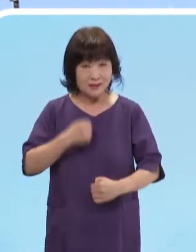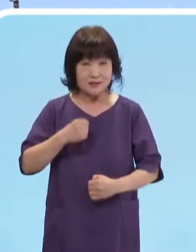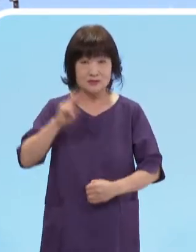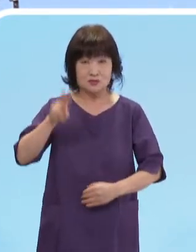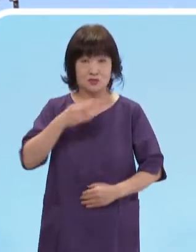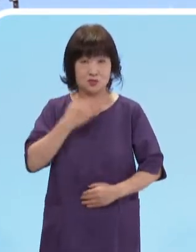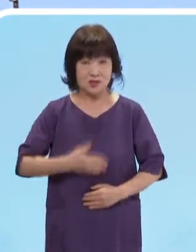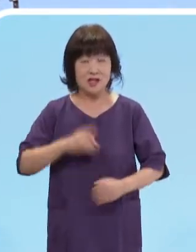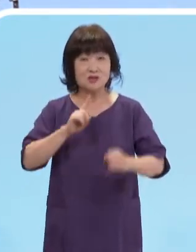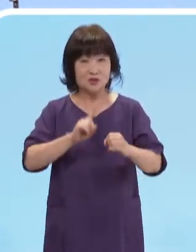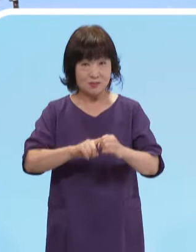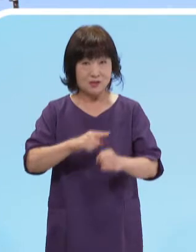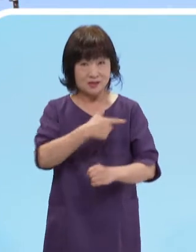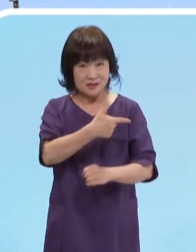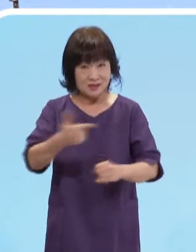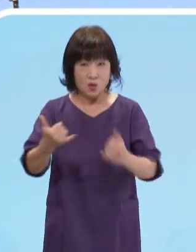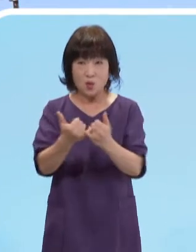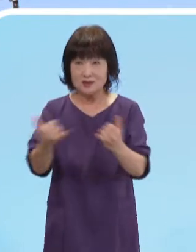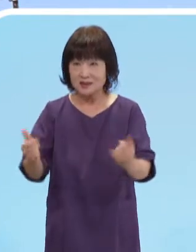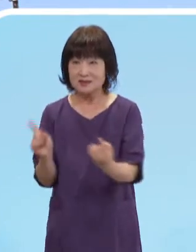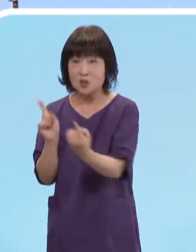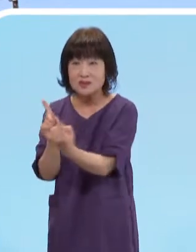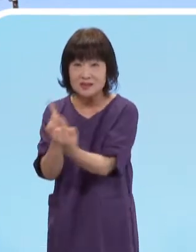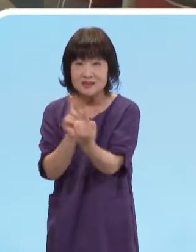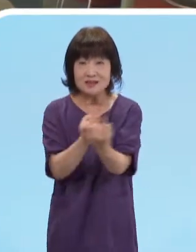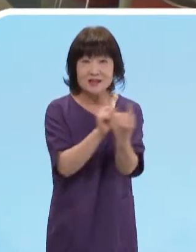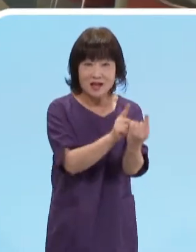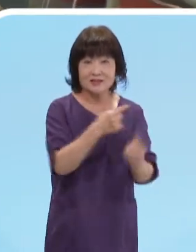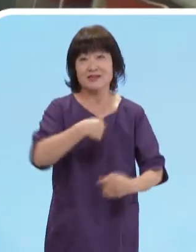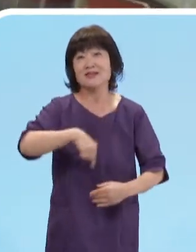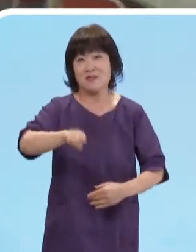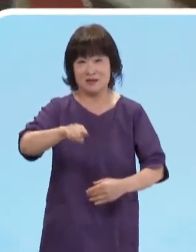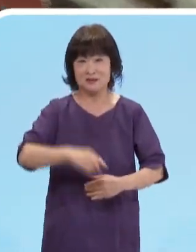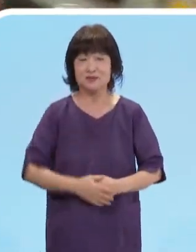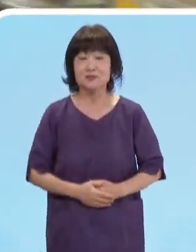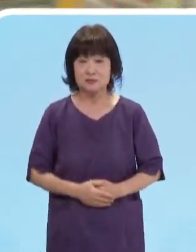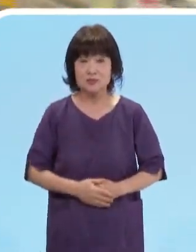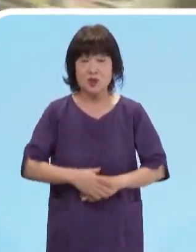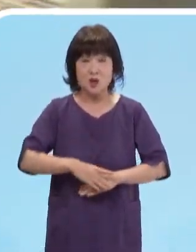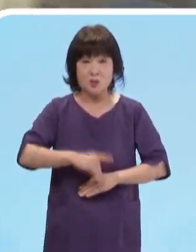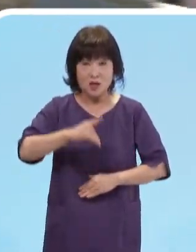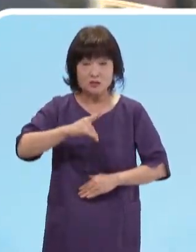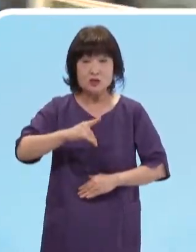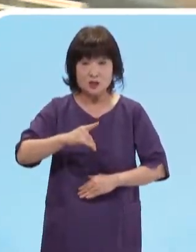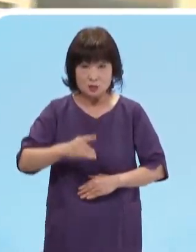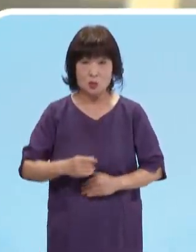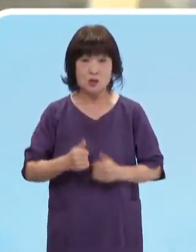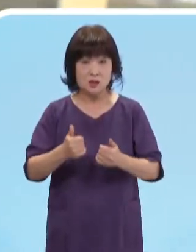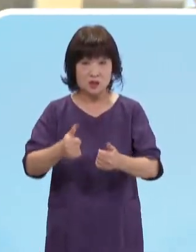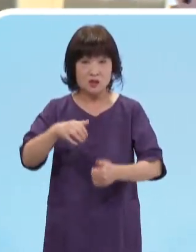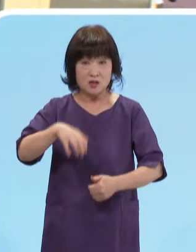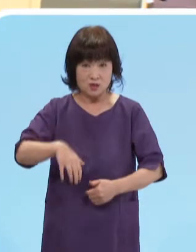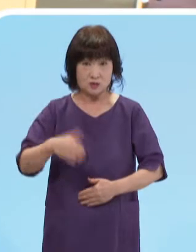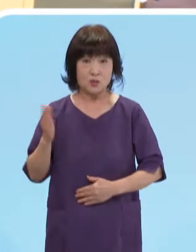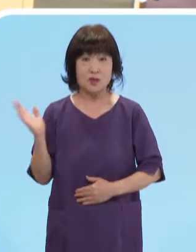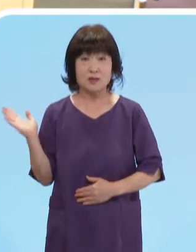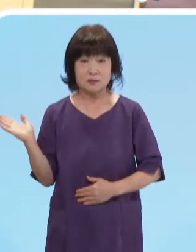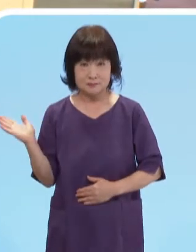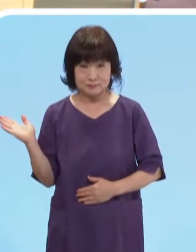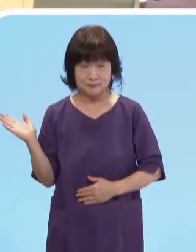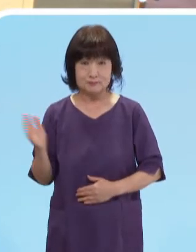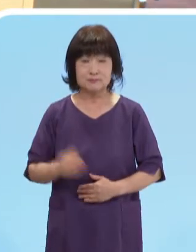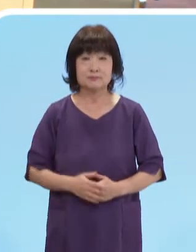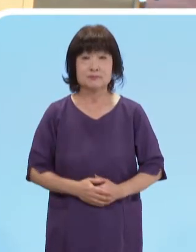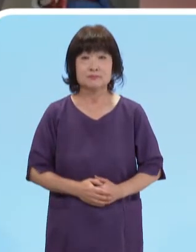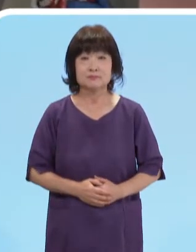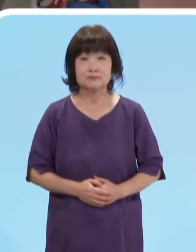く理解するためにいろんな人に会いに行きます。 紫さんがまずやってきたのは小野市地域包括